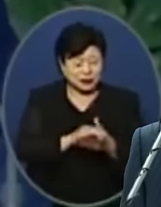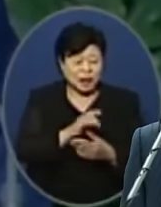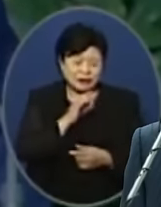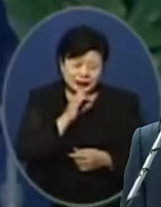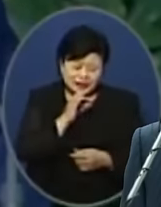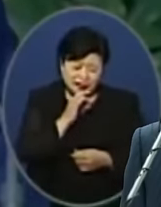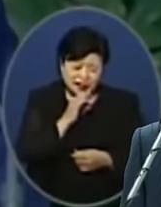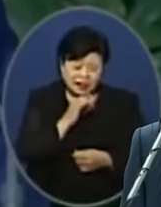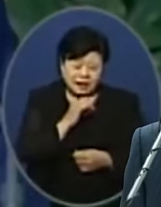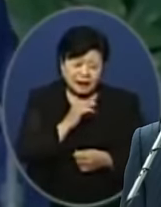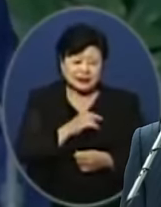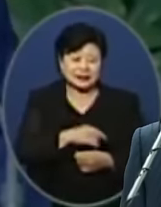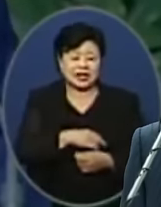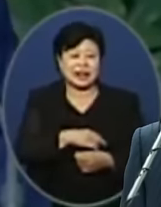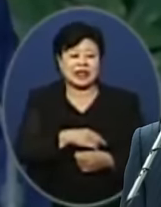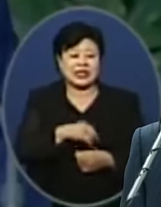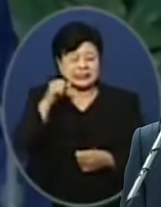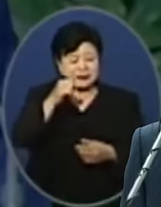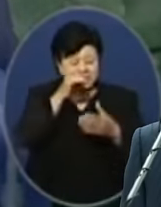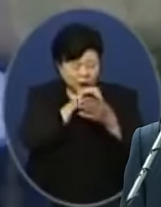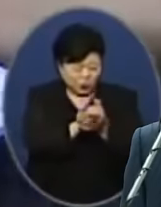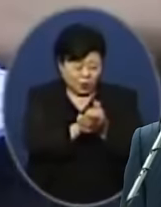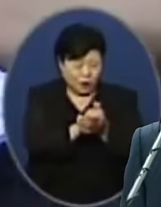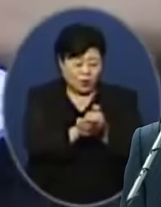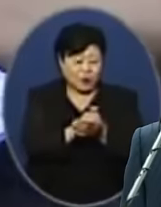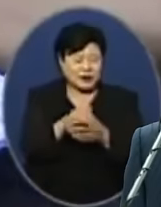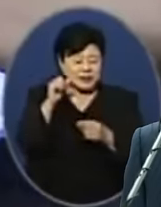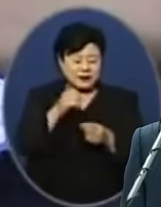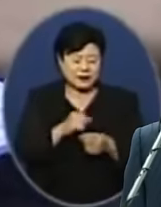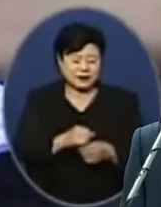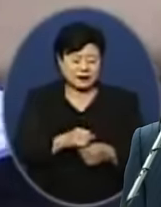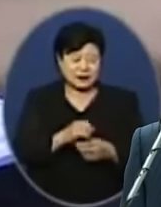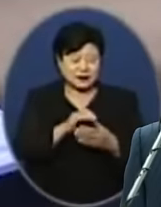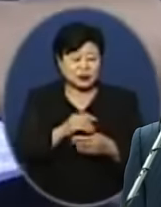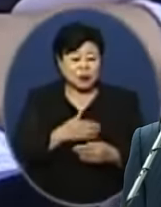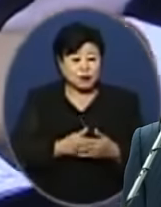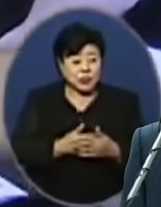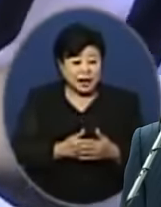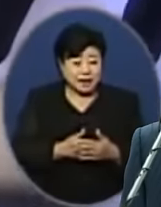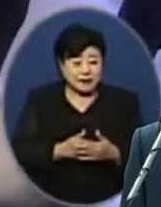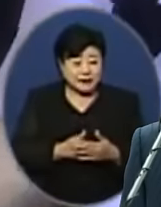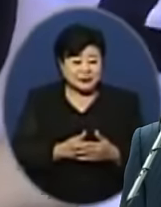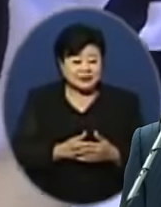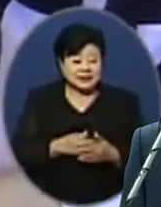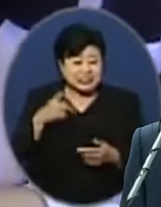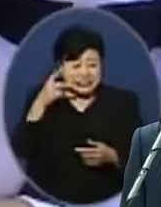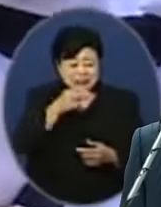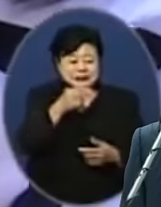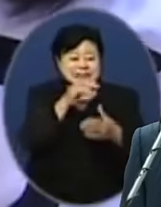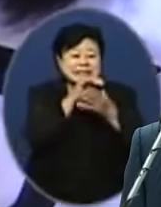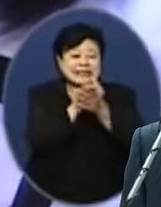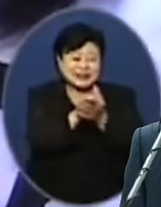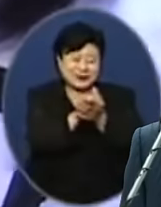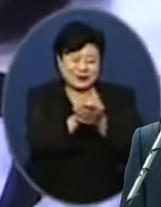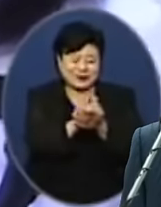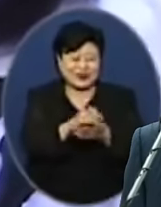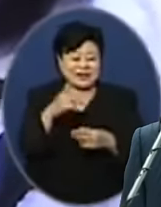해도 편안하지 않고 달랑 새벽 기도를 해야 되고 새벽 기도해도 불안하고 달랑 오살리에